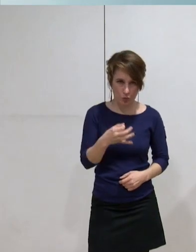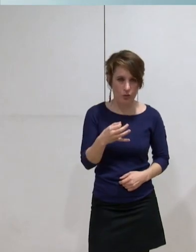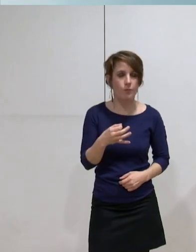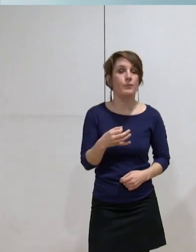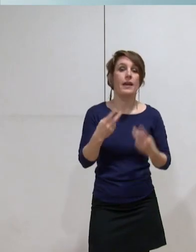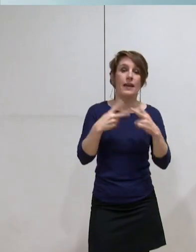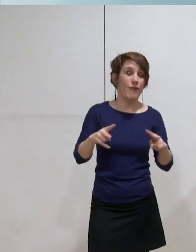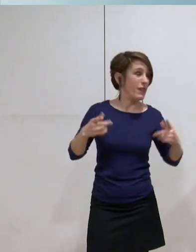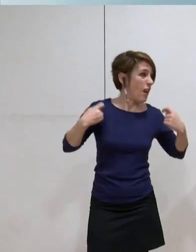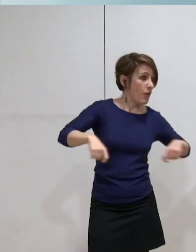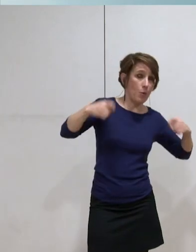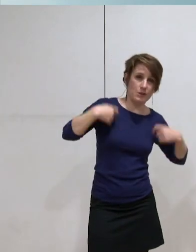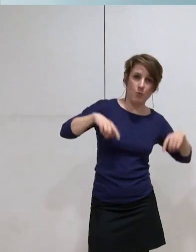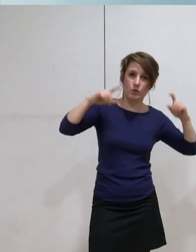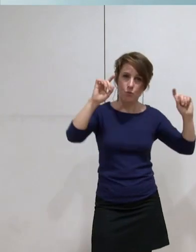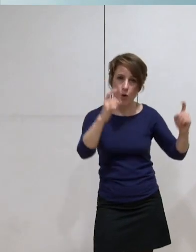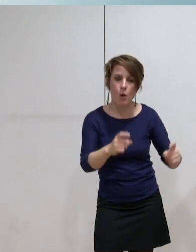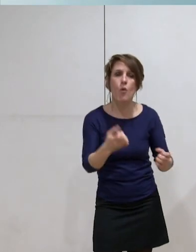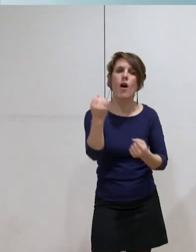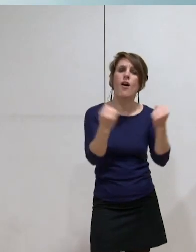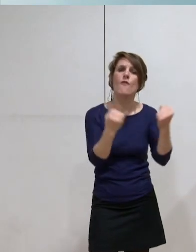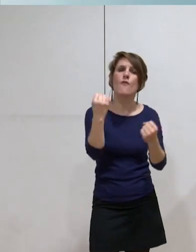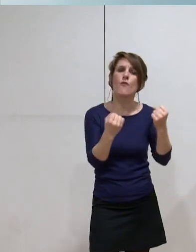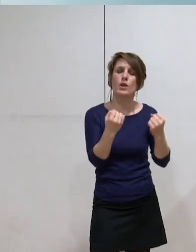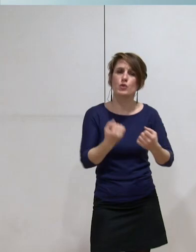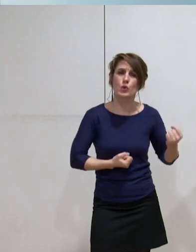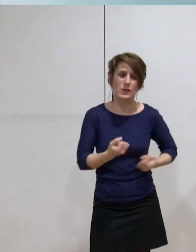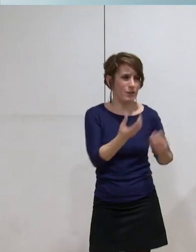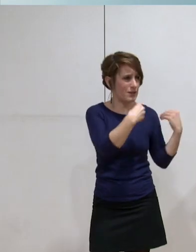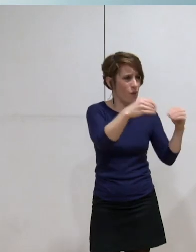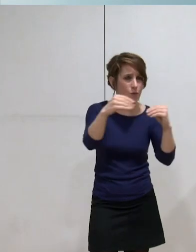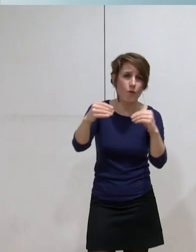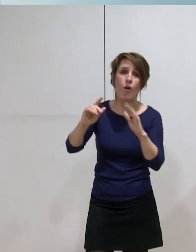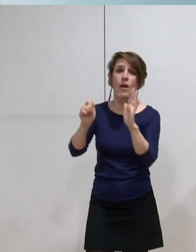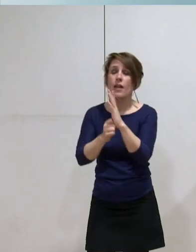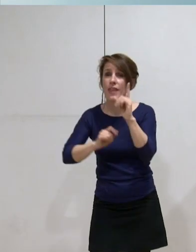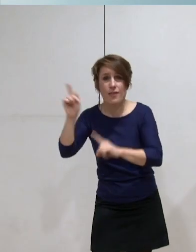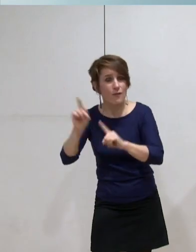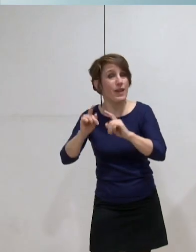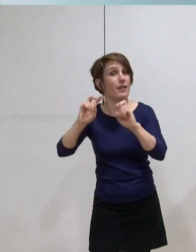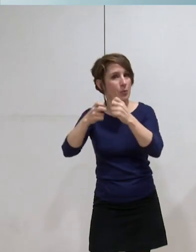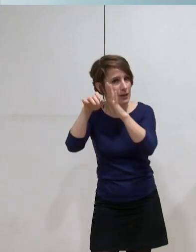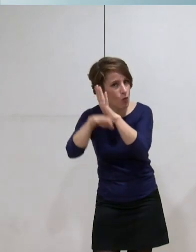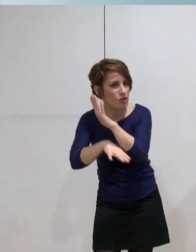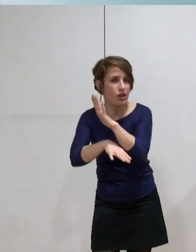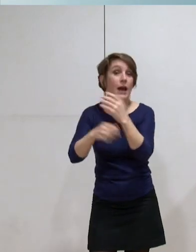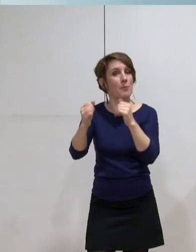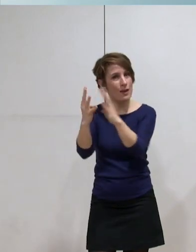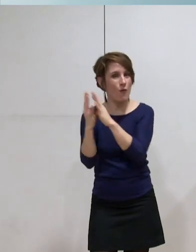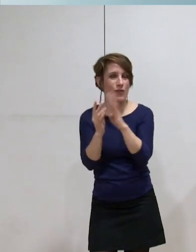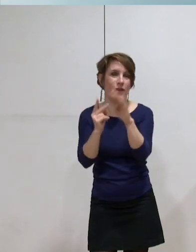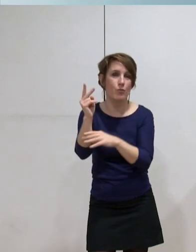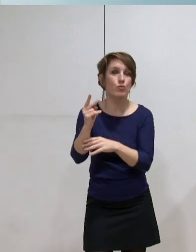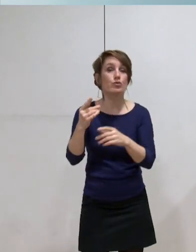vie de la ville et des élus vente de 15 voitures de fonction moment festif moins cher mais plus conviviaux baisse de 50 % du budget de